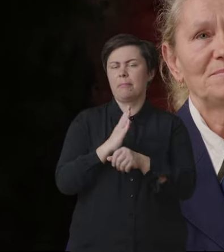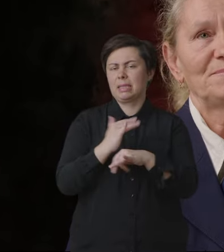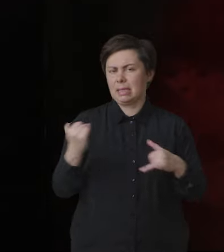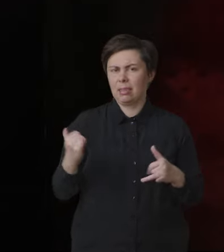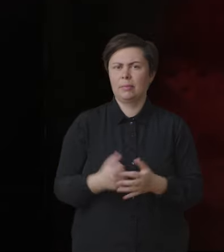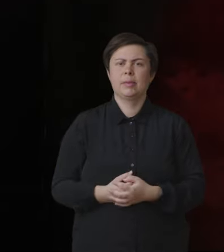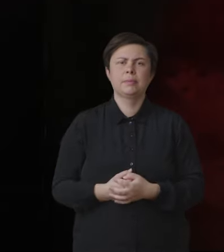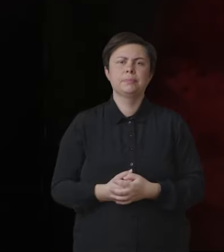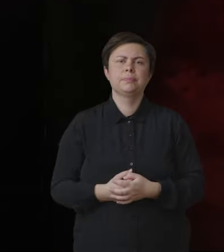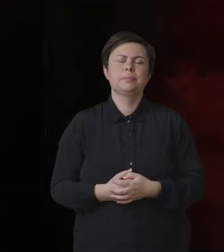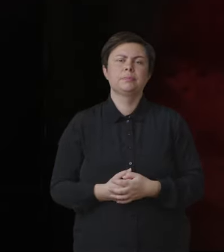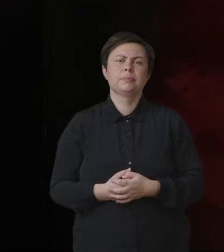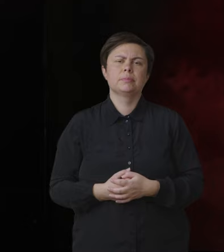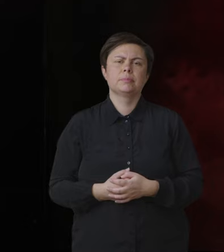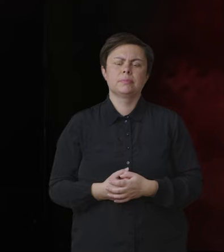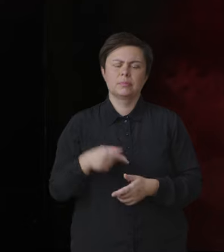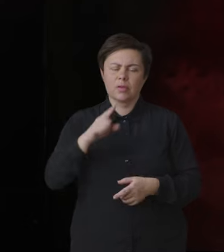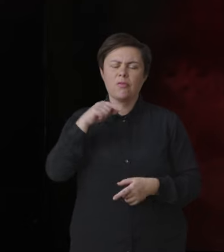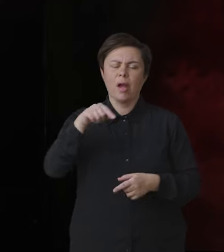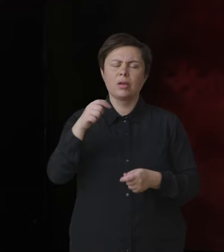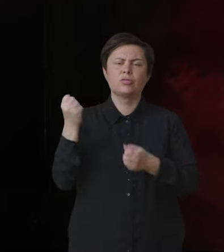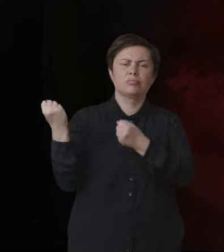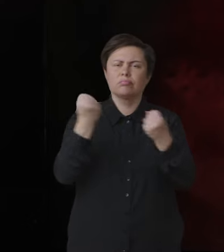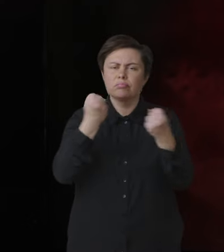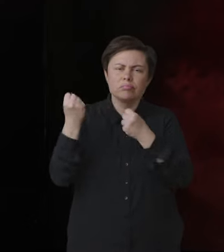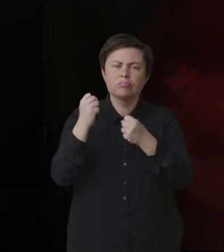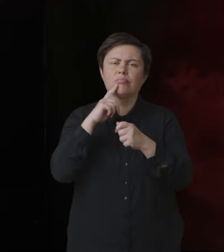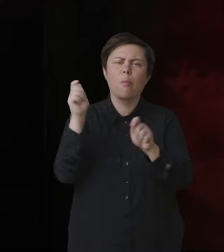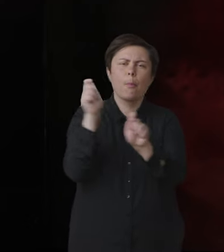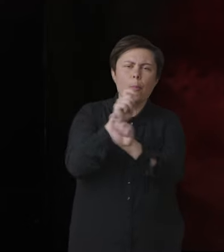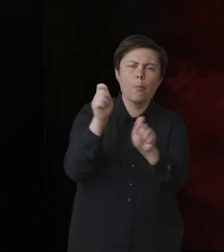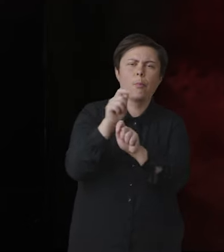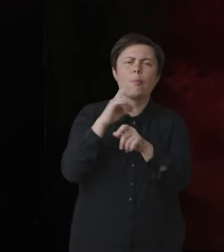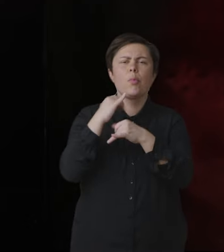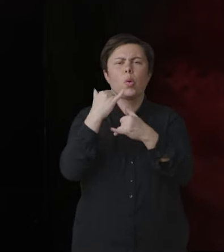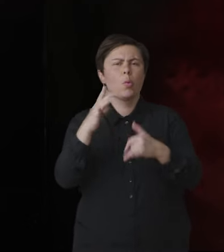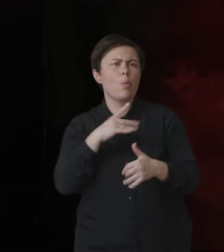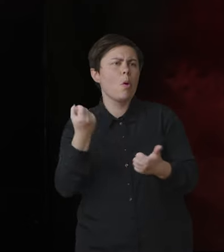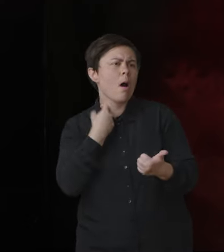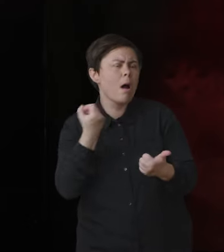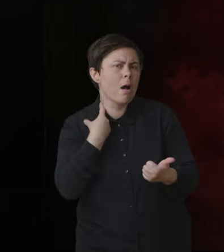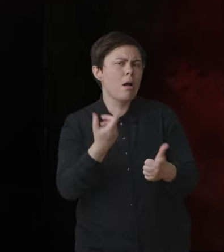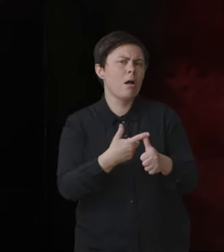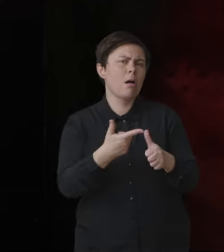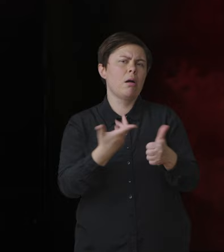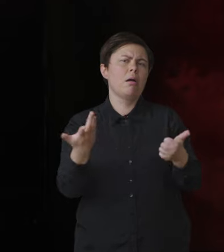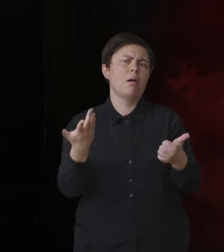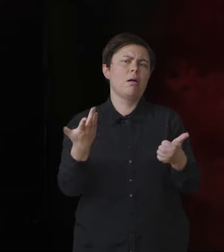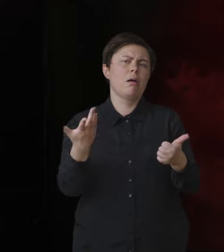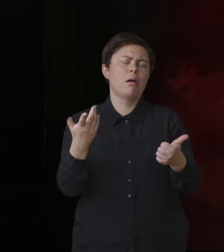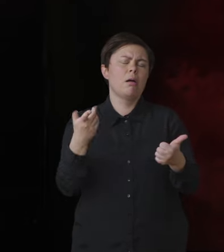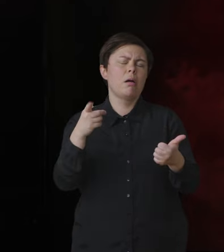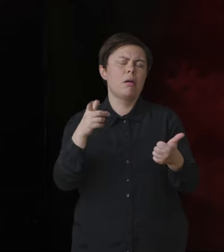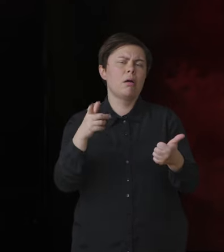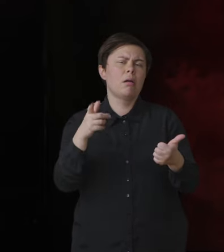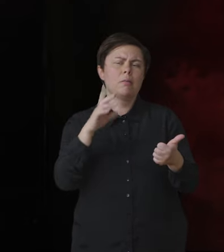innymi. To w tej ekspedycji to tam było no różne, alkohol, tego, to, ale to